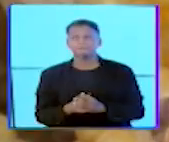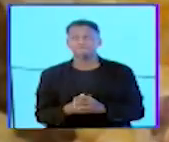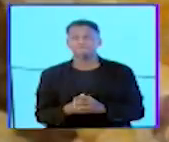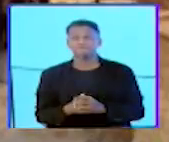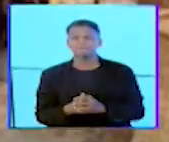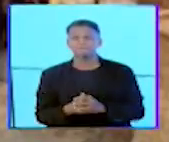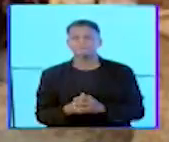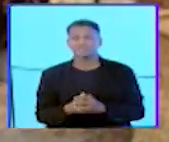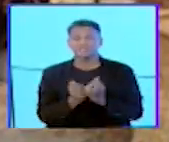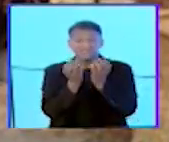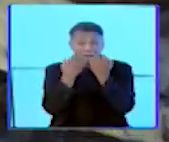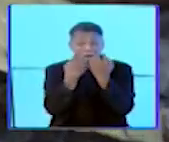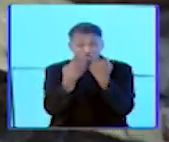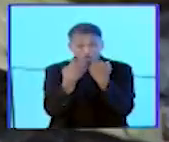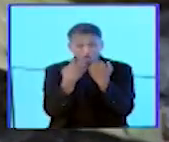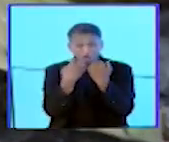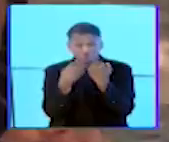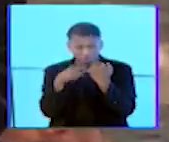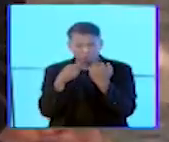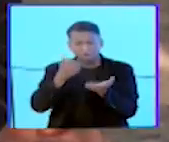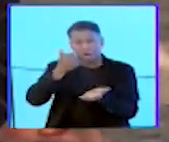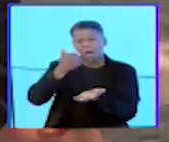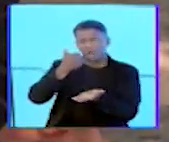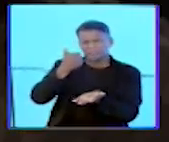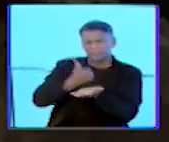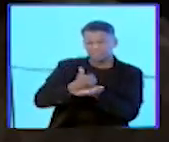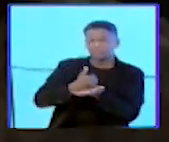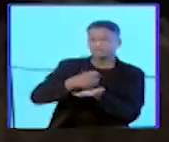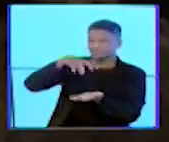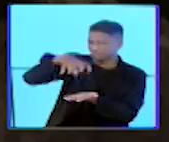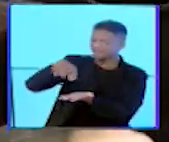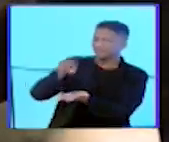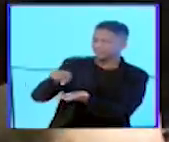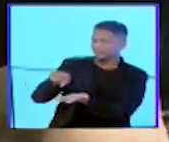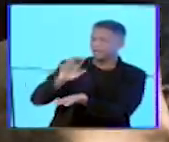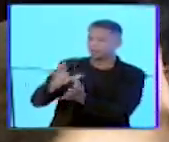Jagung merupakan hasil bumi warga yang kemudian diolah untuk kemudian dijual.